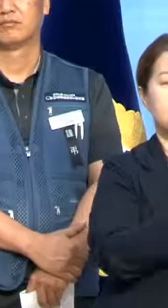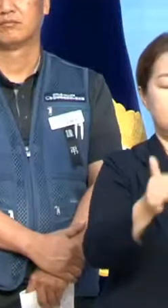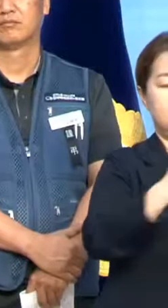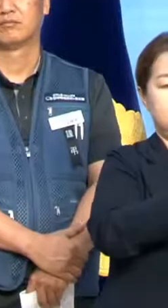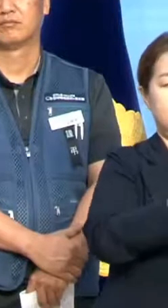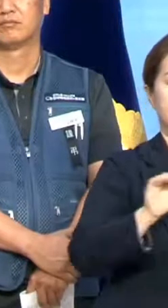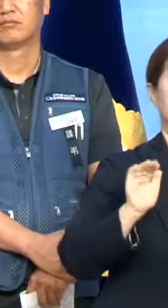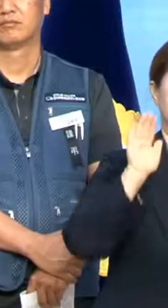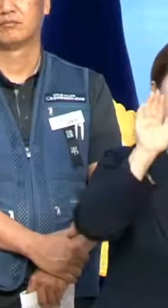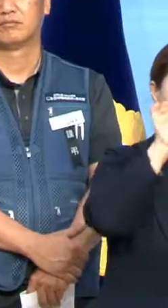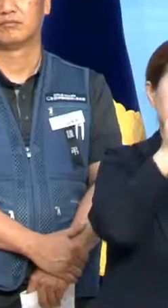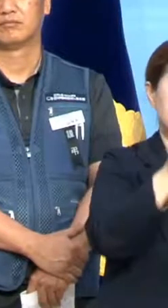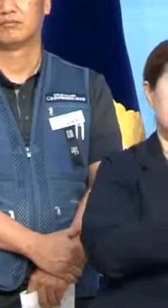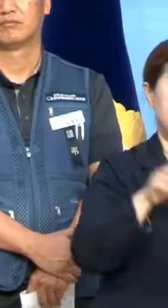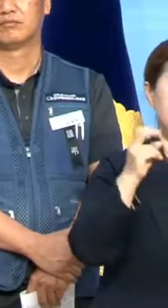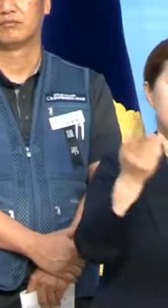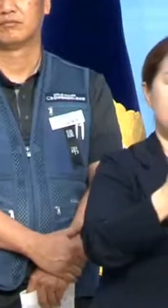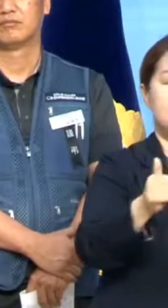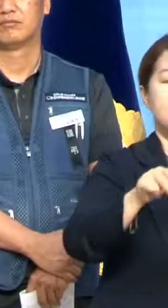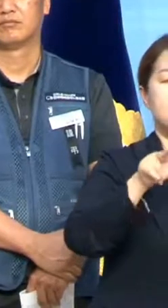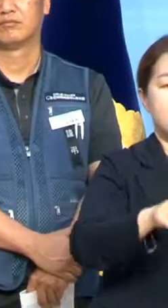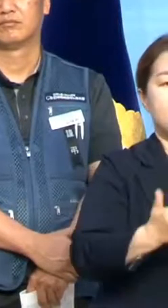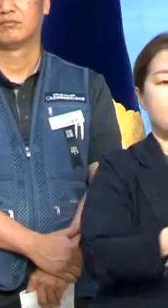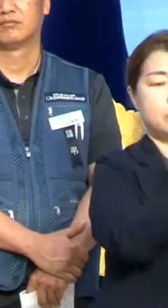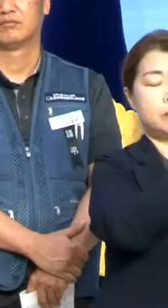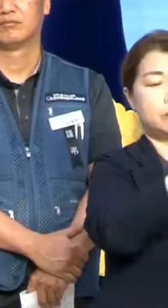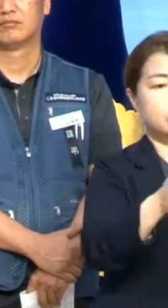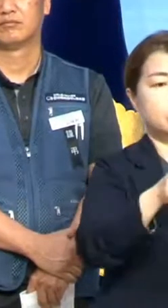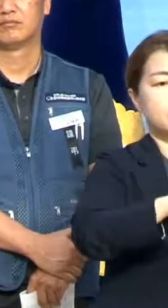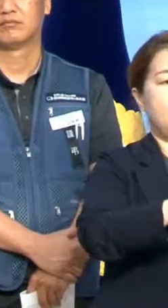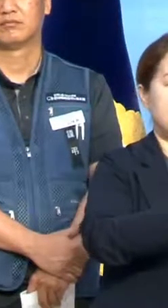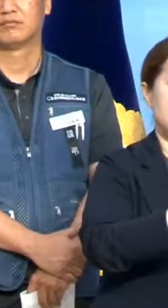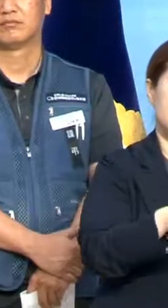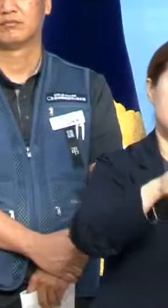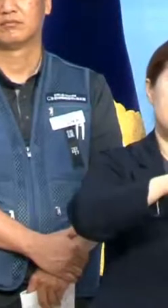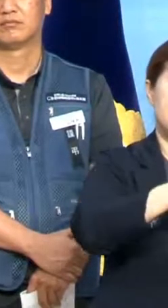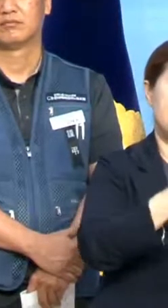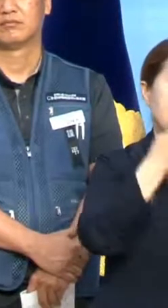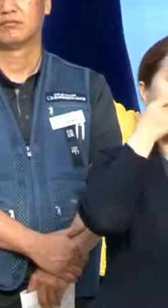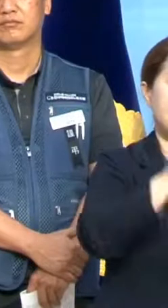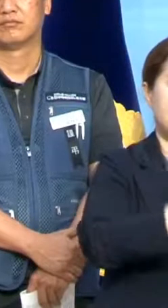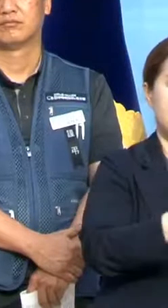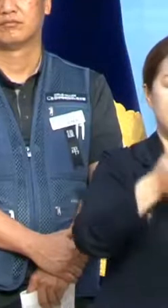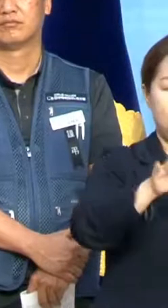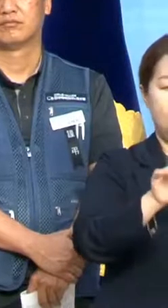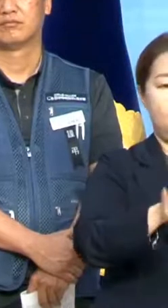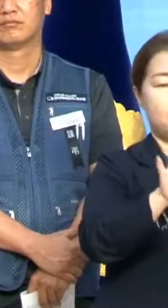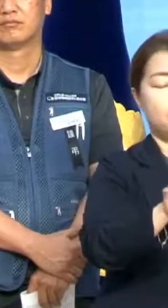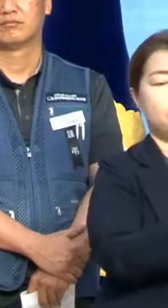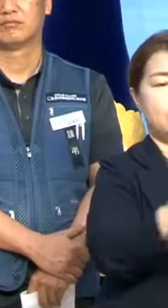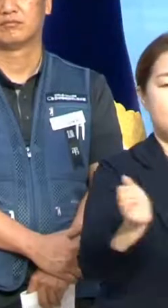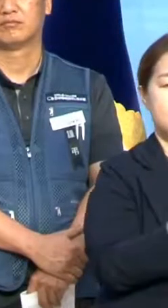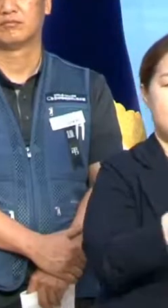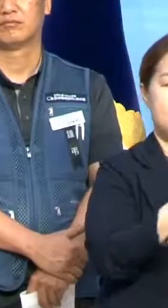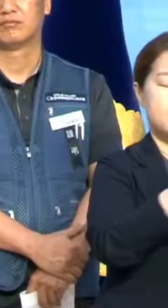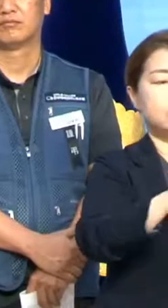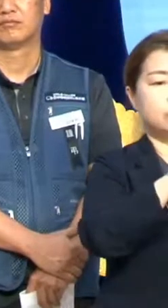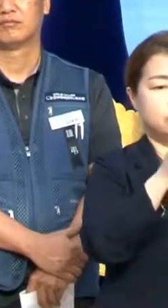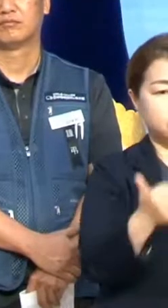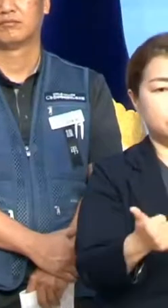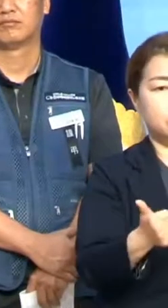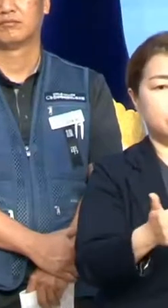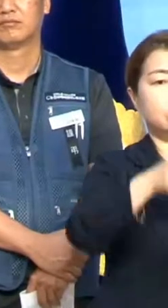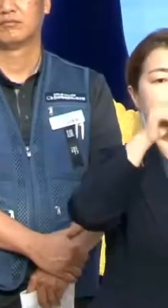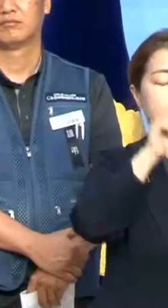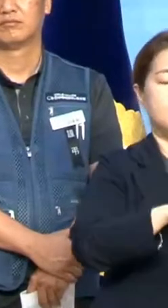2019년까지 택배 노동자 의 산재사망 섞어 는 한두 건이 얻습니다 올해 6월까지 9명의 택배 운동 작아서